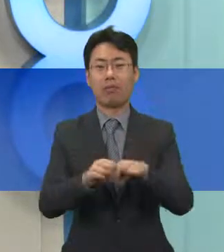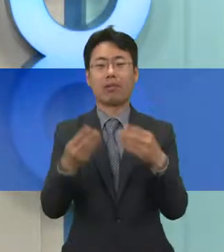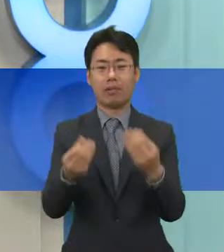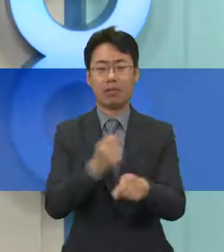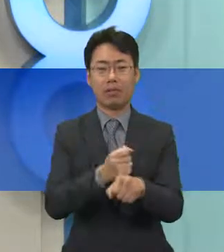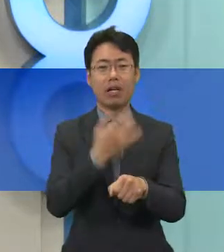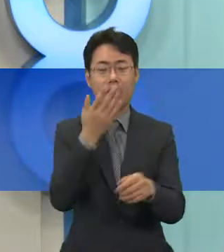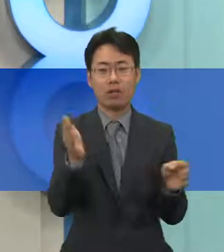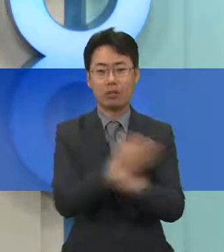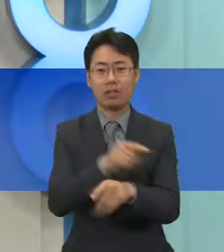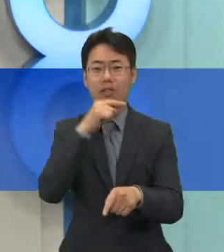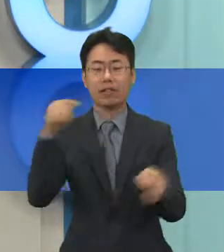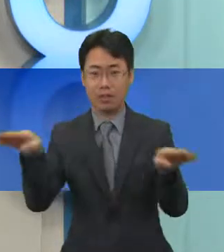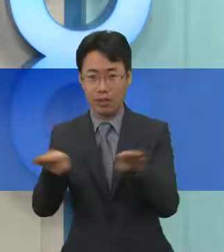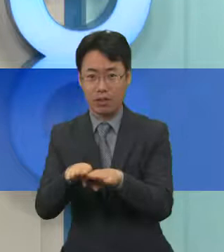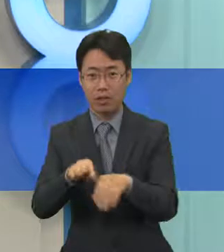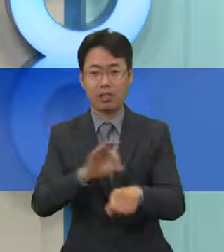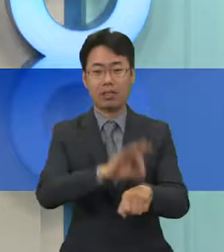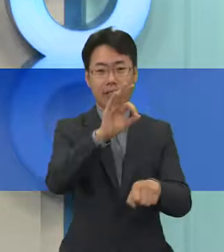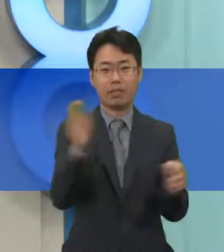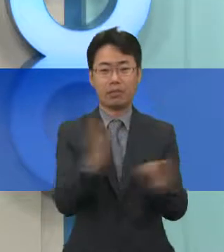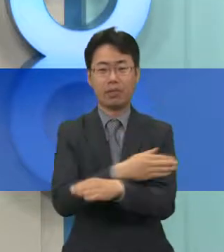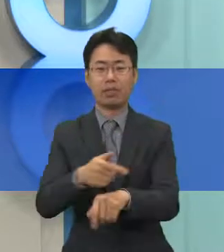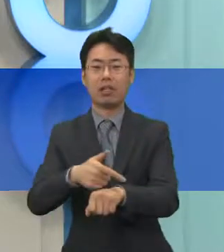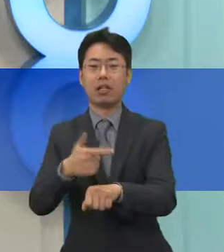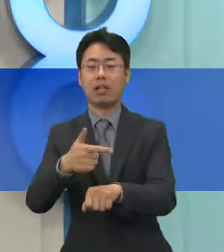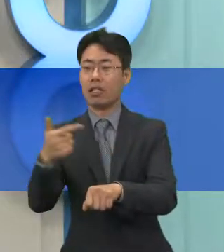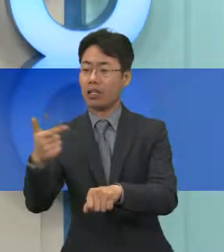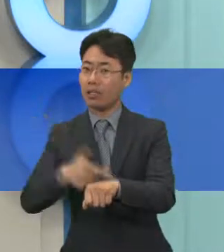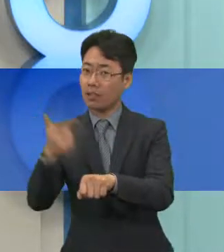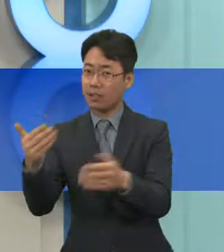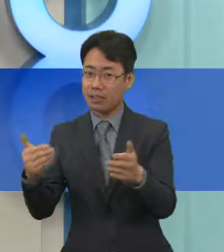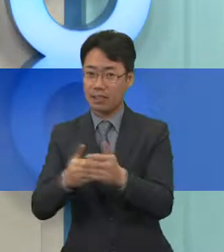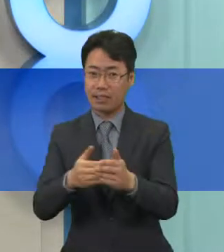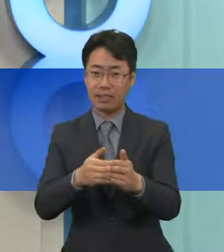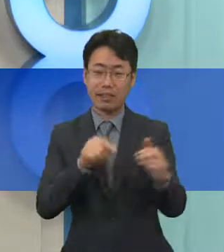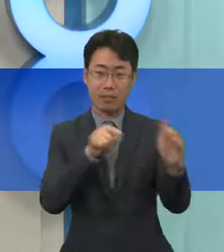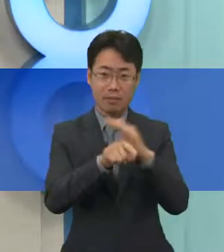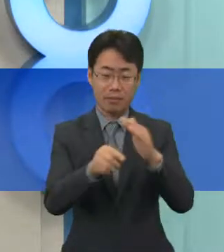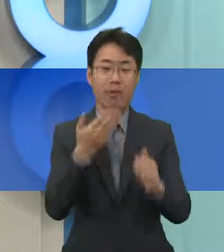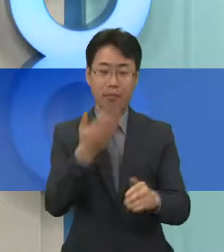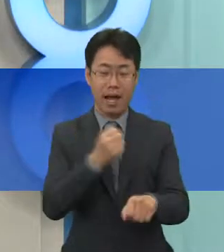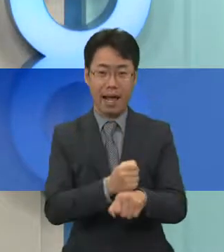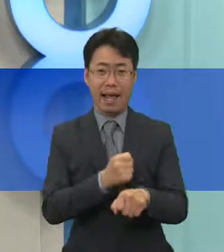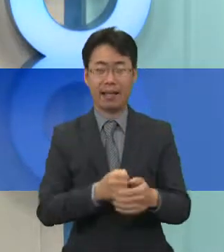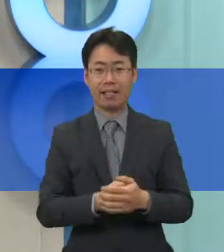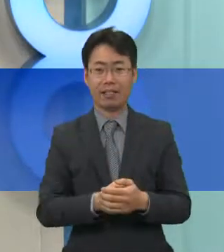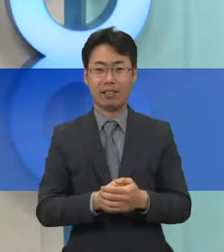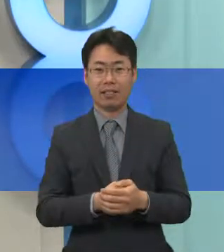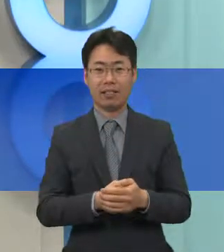있습니다. 매주 화요일부터 일요일 오전 10시부터 오후 6시까지 이용이